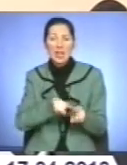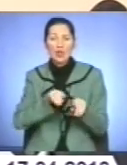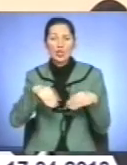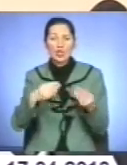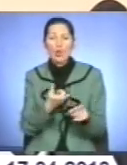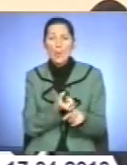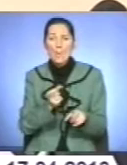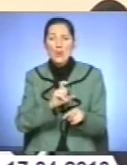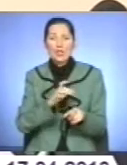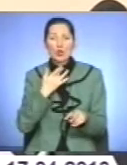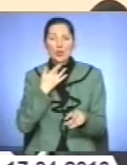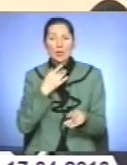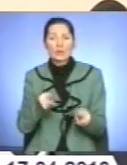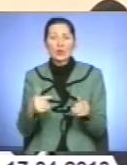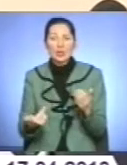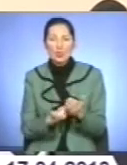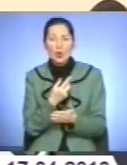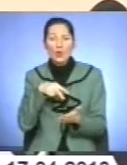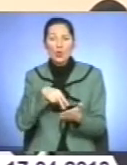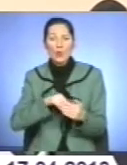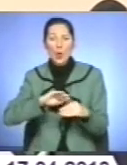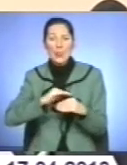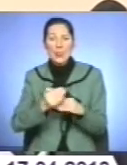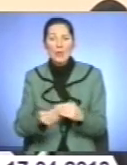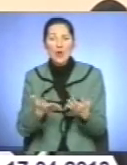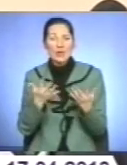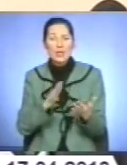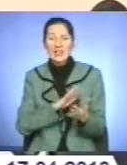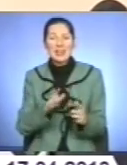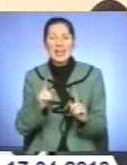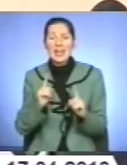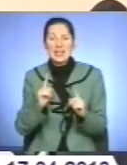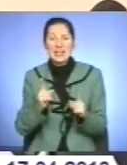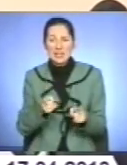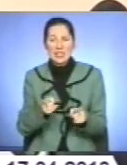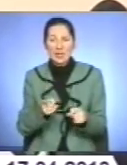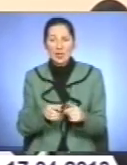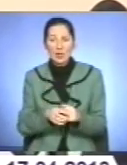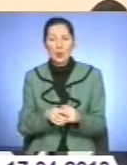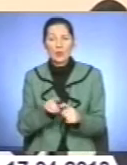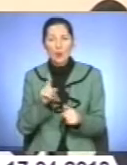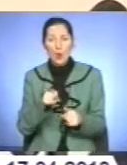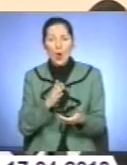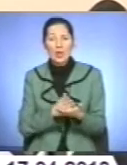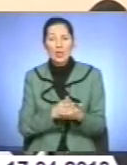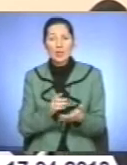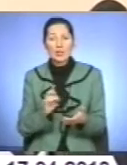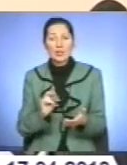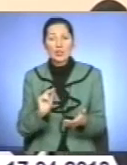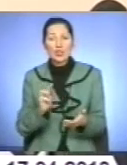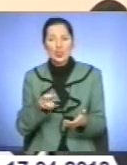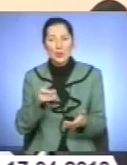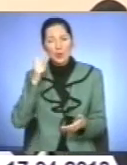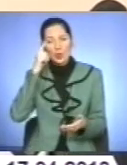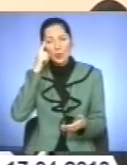більшість, але ми знову стоїмо на порозі визнання недієздатним. Тому є над чим задуматись